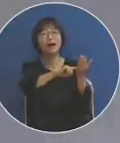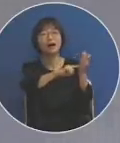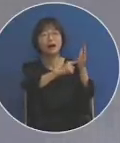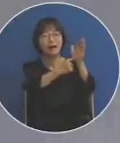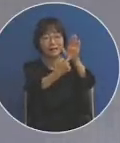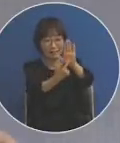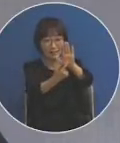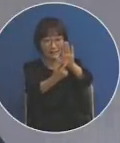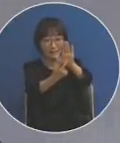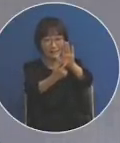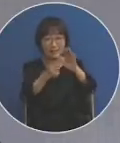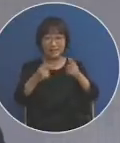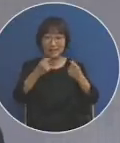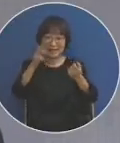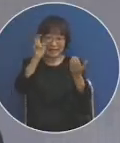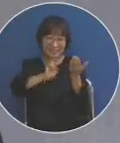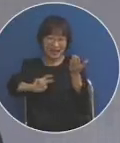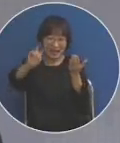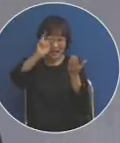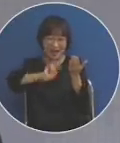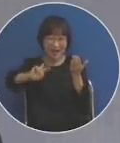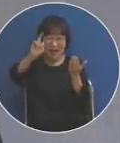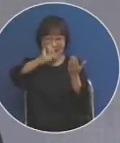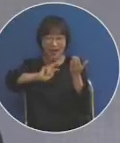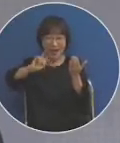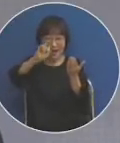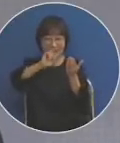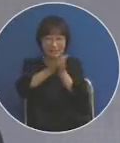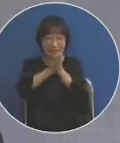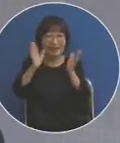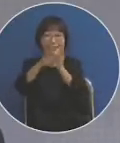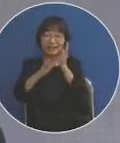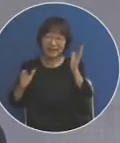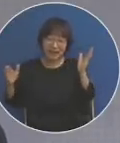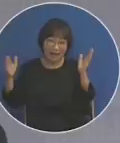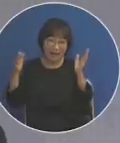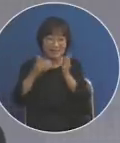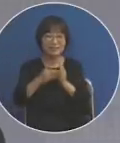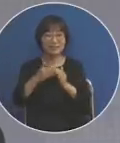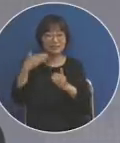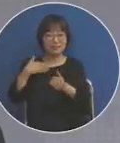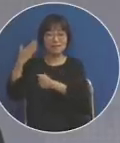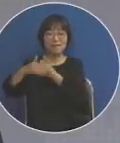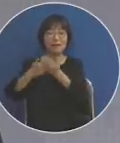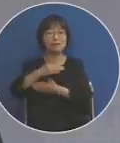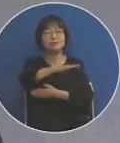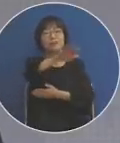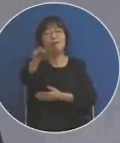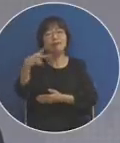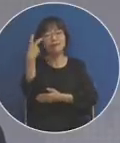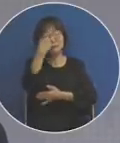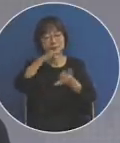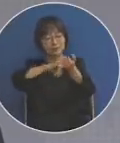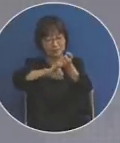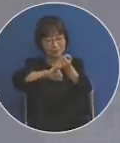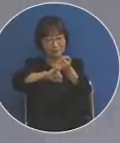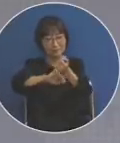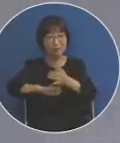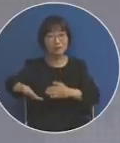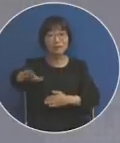일어날 때까지 내가 너를 지키겠다. And until the day that your praise comes forth I will protect you. 파수꾼이 되라. So be the